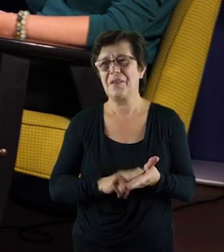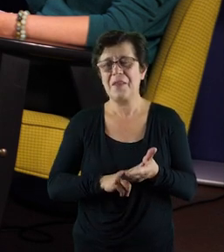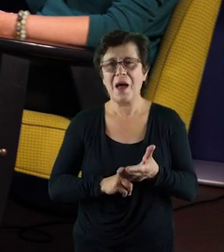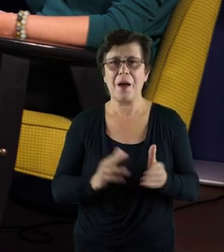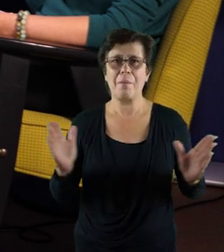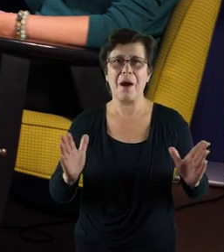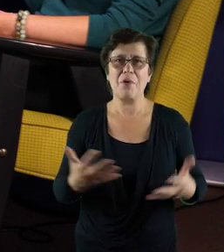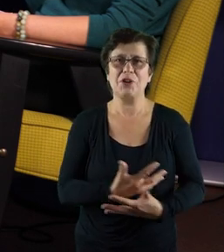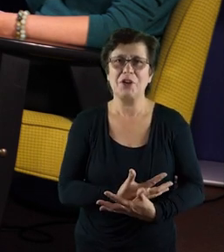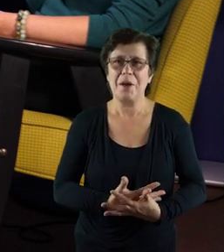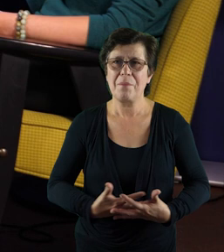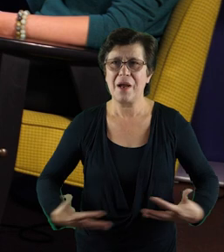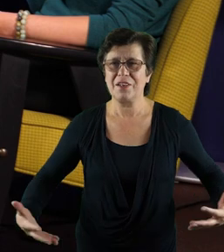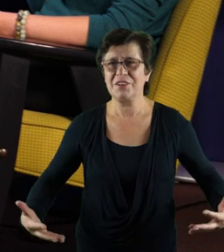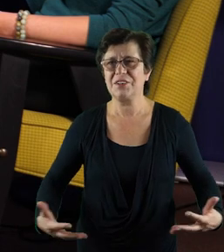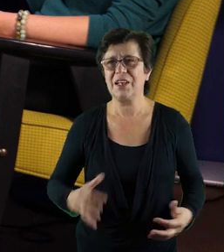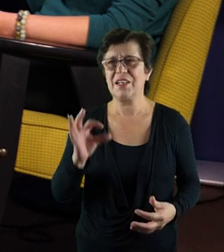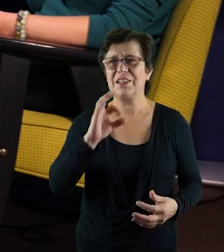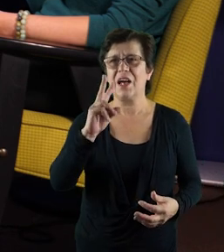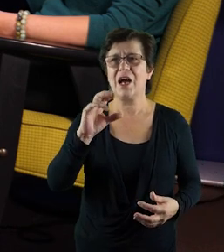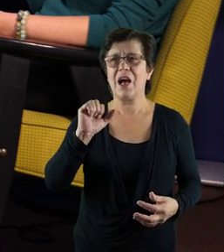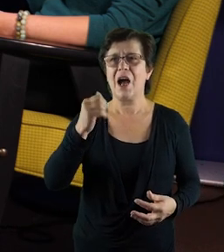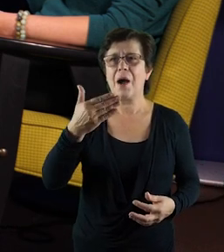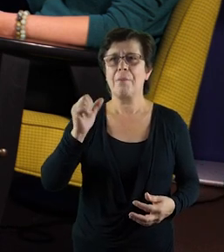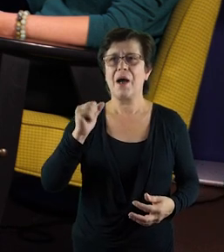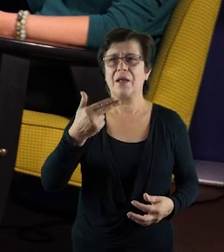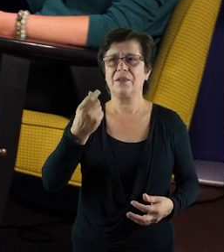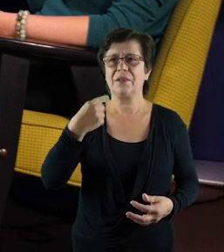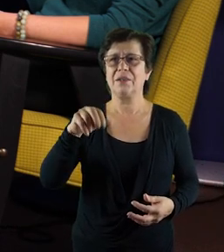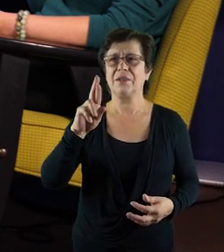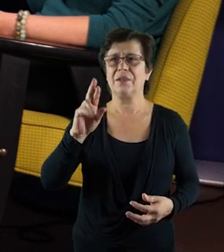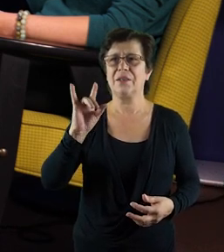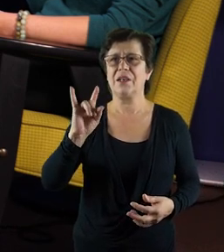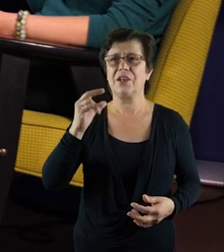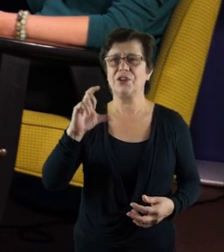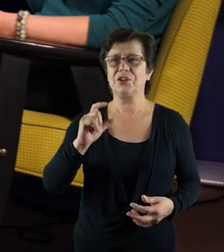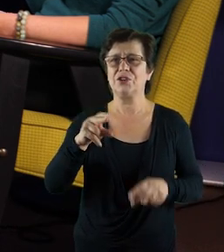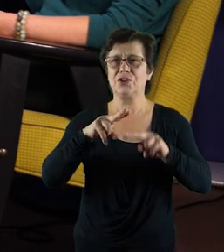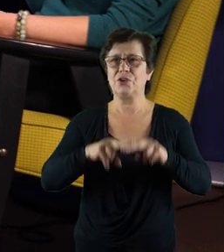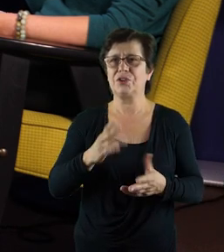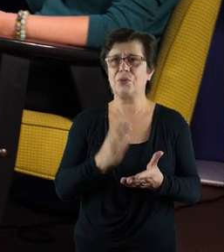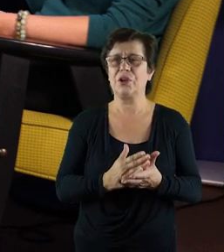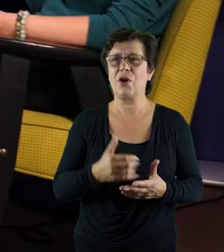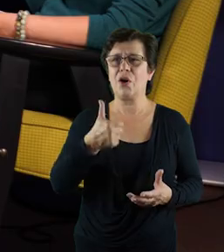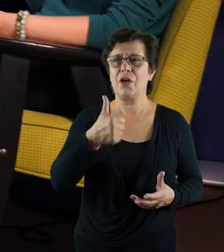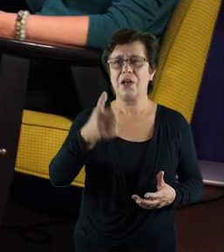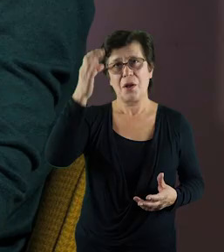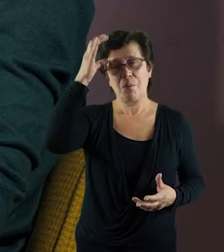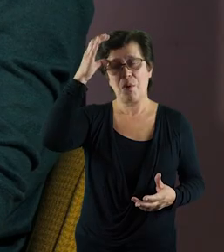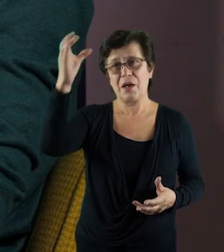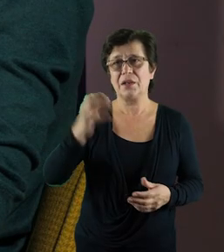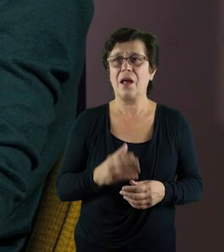u Skamandrytów i przy stoliku został nam jeden poeta, Kazimierz